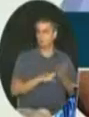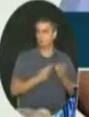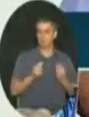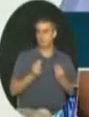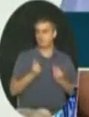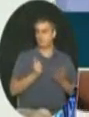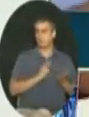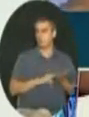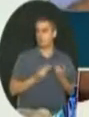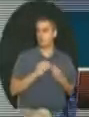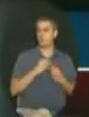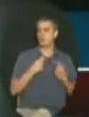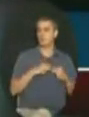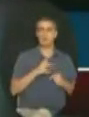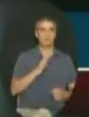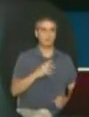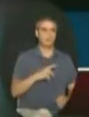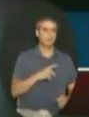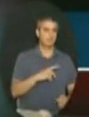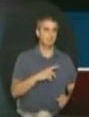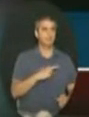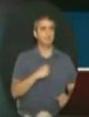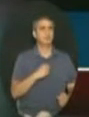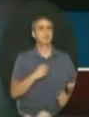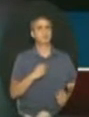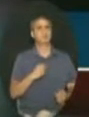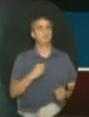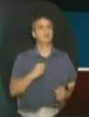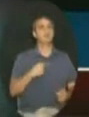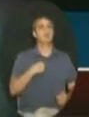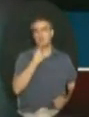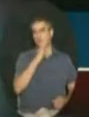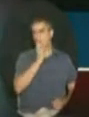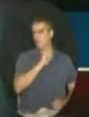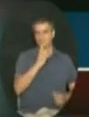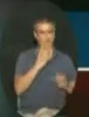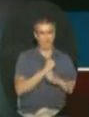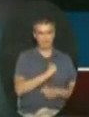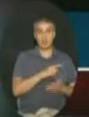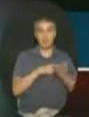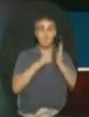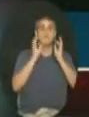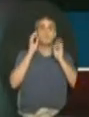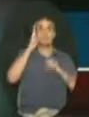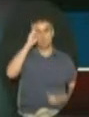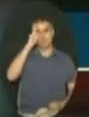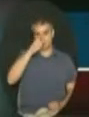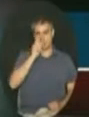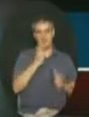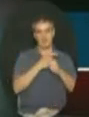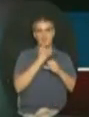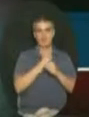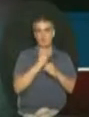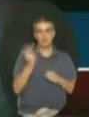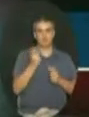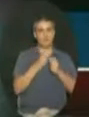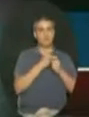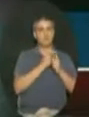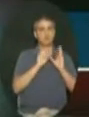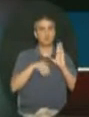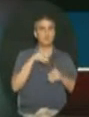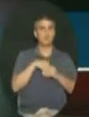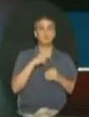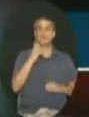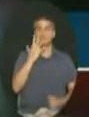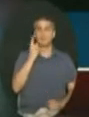ועדות. לא, אני אגיד לך למה. לא, לא משנה, אבל יש לזה גם השלכה. אני אגיד לך למה זה לא יעבוד. במיוחד בליכוד ובמפלגת העבודה, מפלגות שיש להם